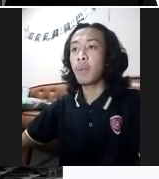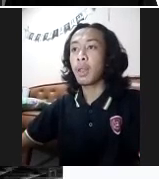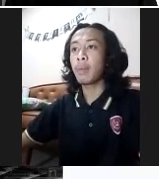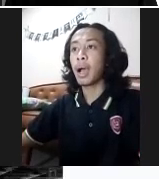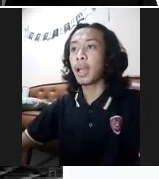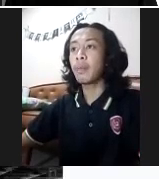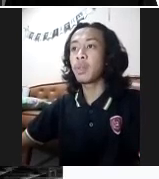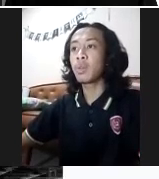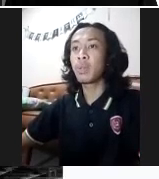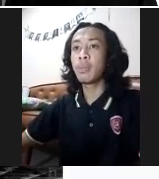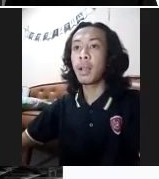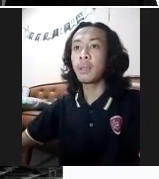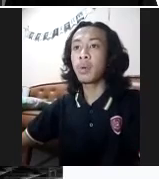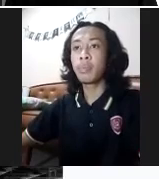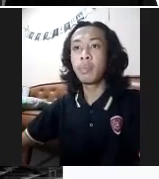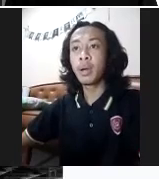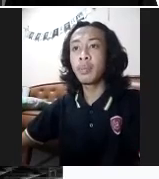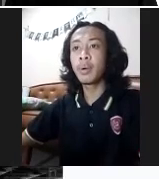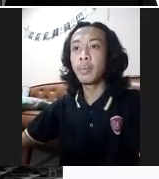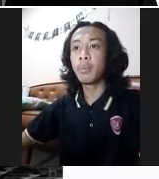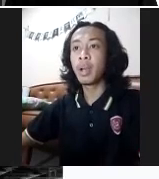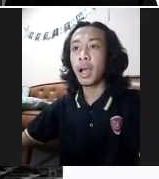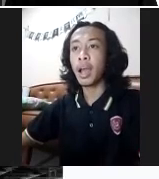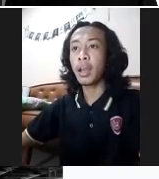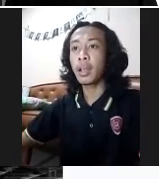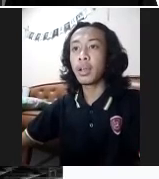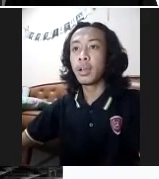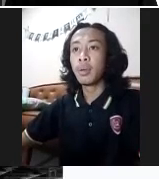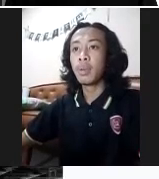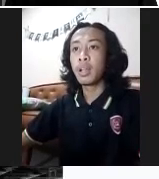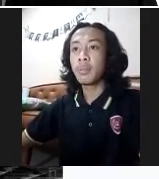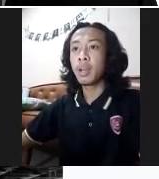palet bahan dan bentuk minimal yang menekankan